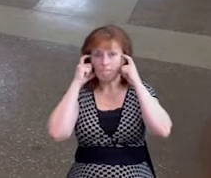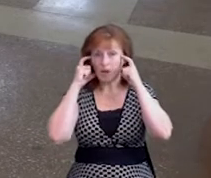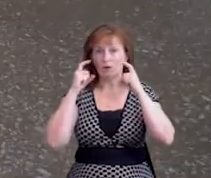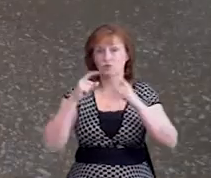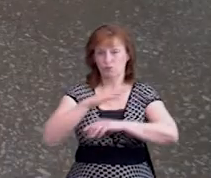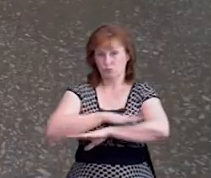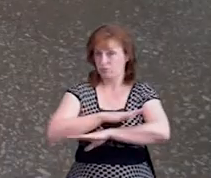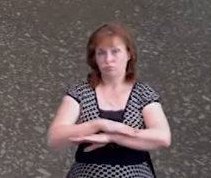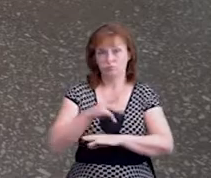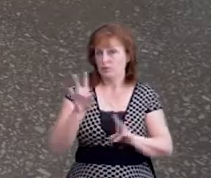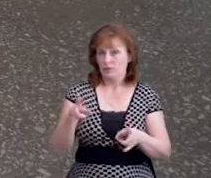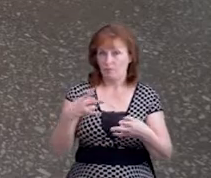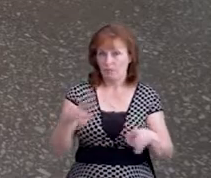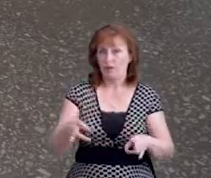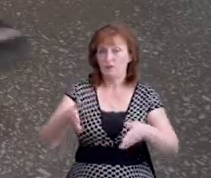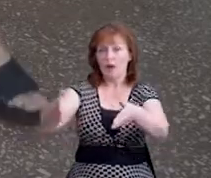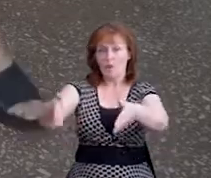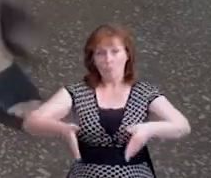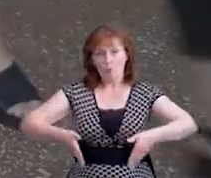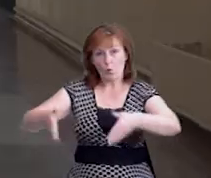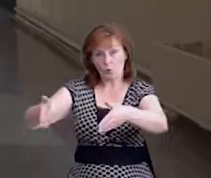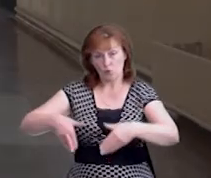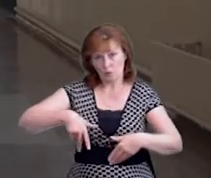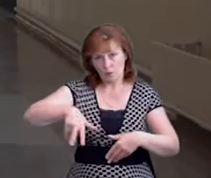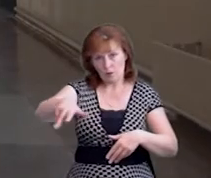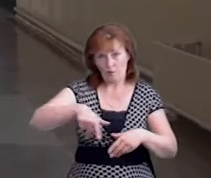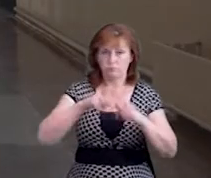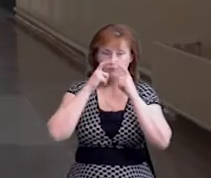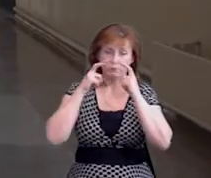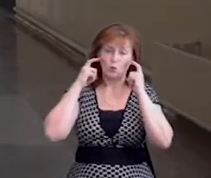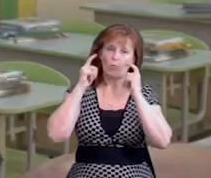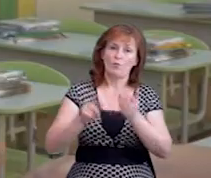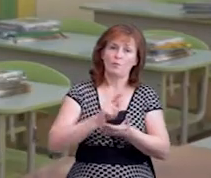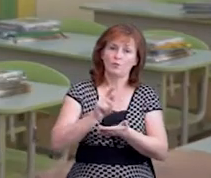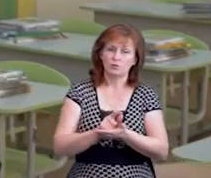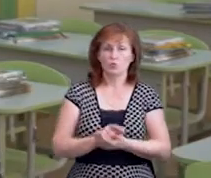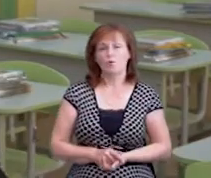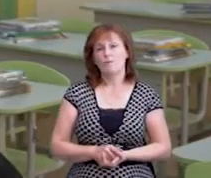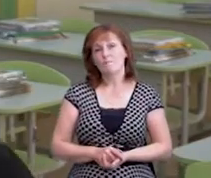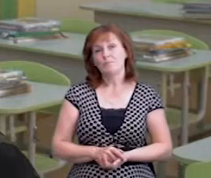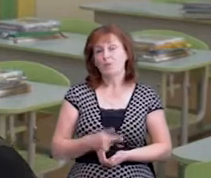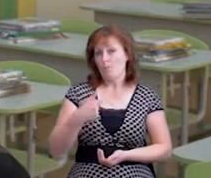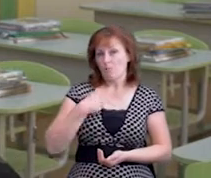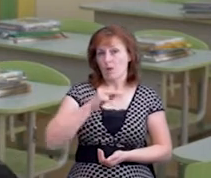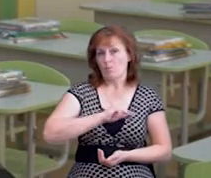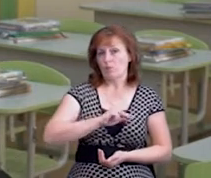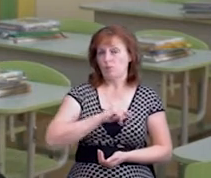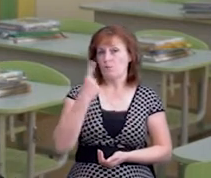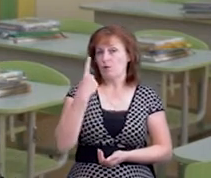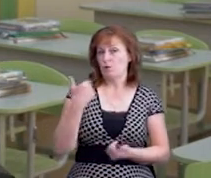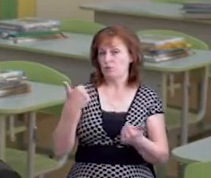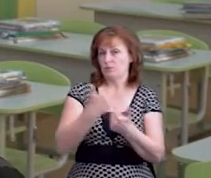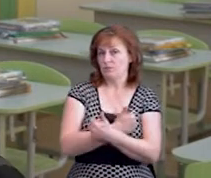не доведеться. Пересуватися коридорами без захисної маски не можна, каже директорка. Ми працюємо в одну зміну. Це